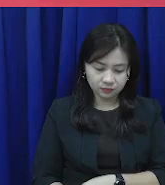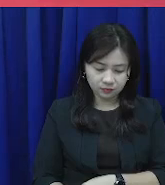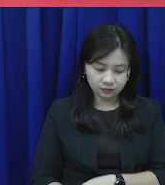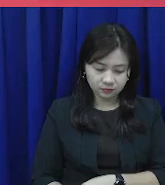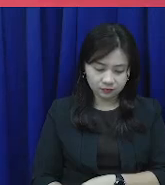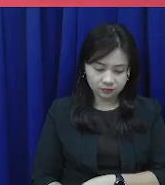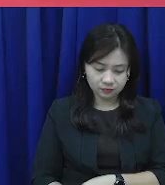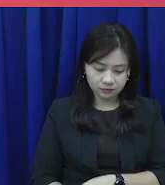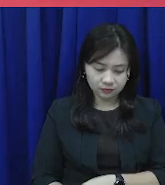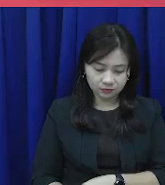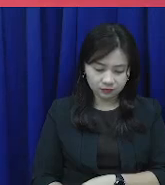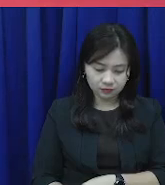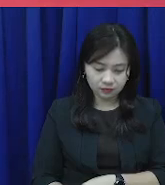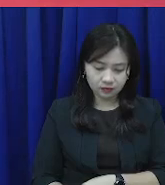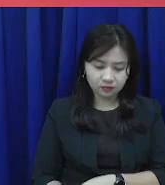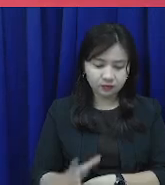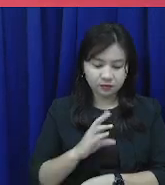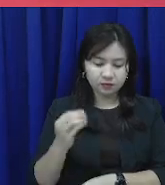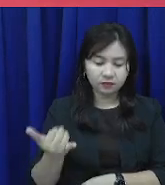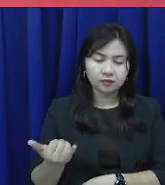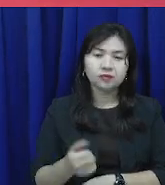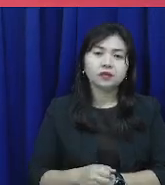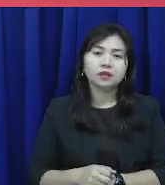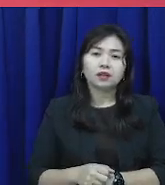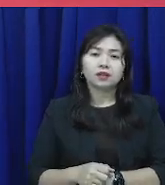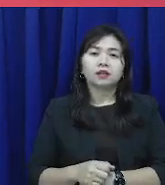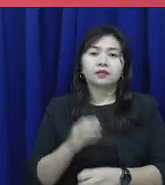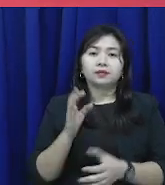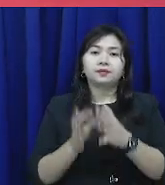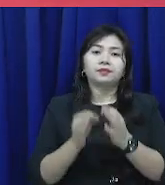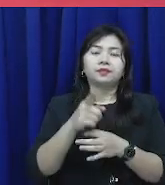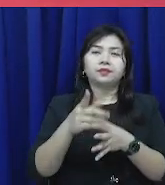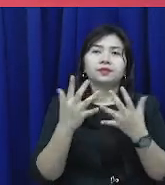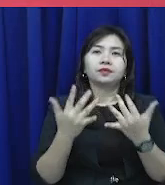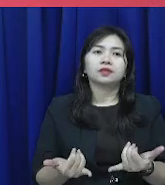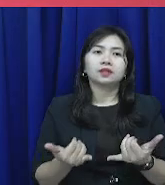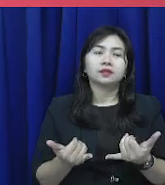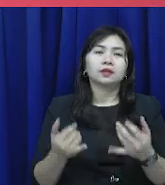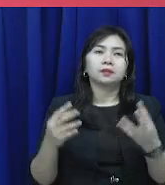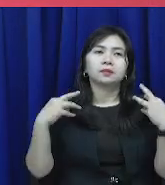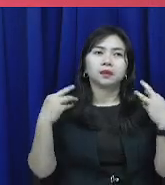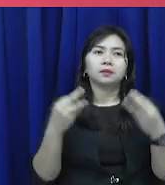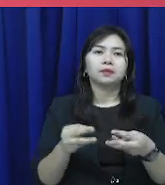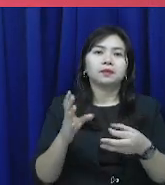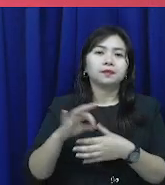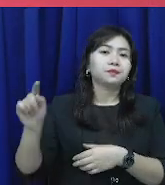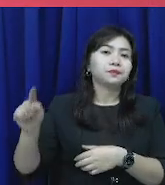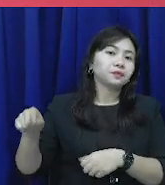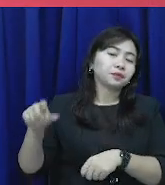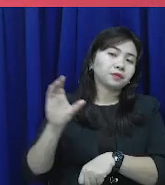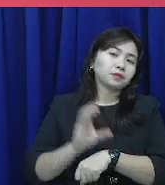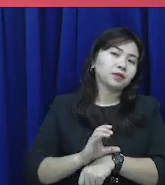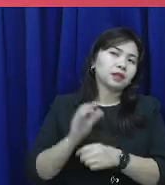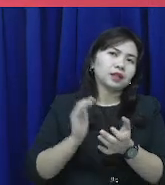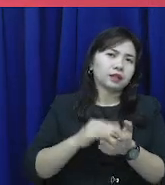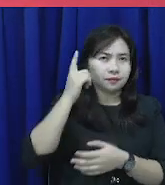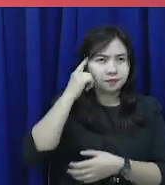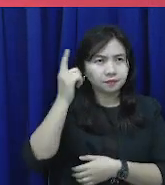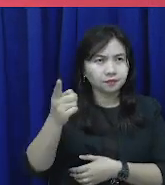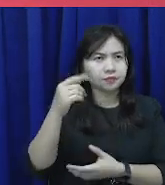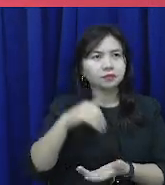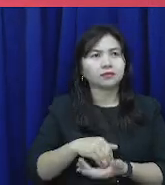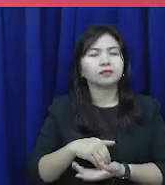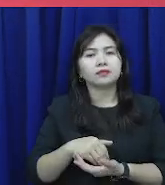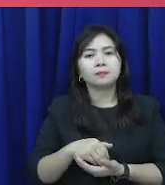iglesya yan ibig k sabihin ah pagka dito ka naging miyembro ka ng ating simbahan mga kapatid Ilagay niyo po sa isipan niyo po